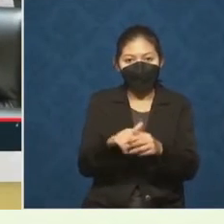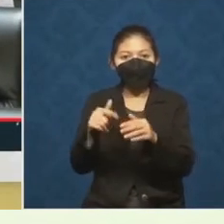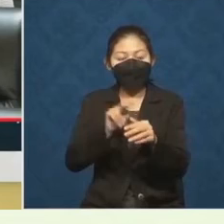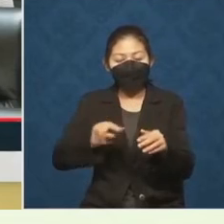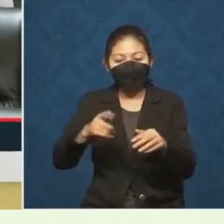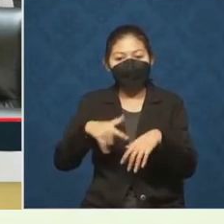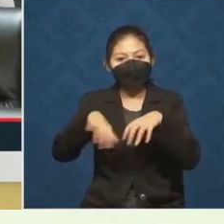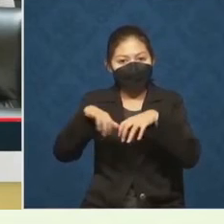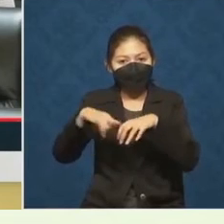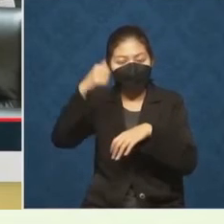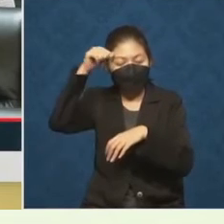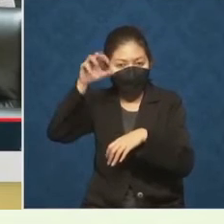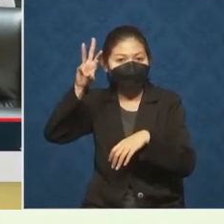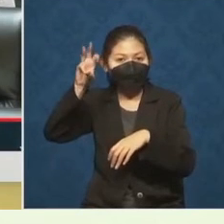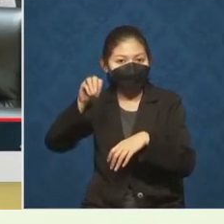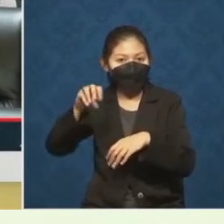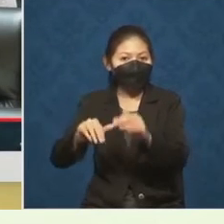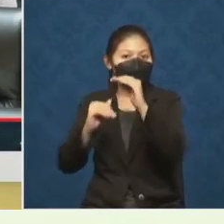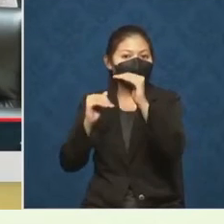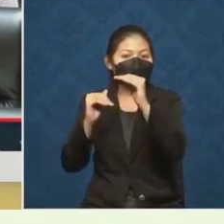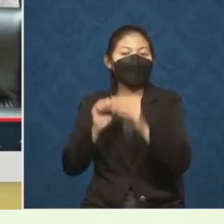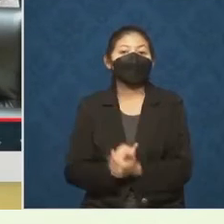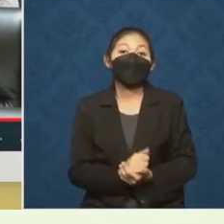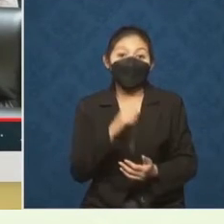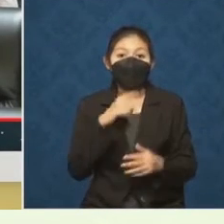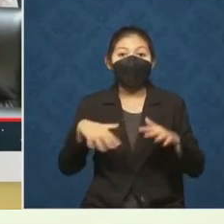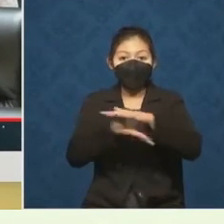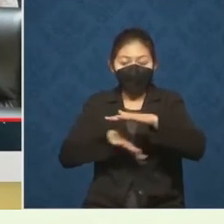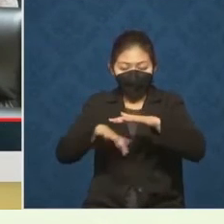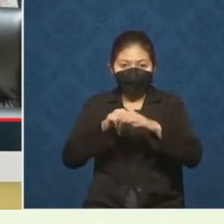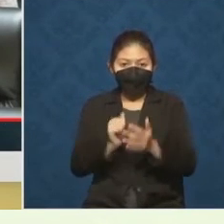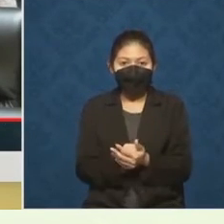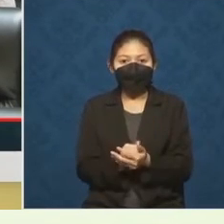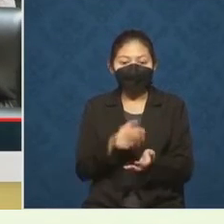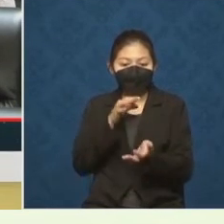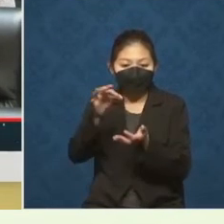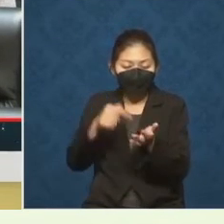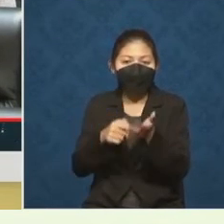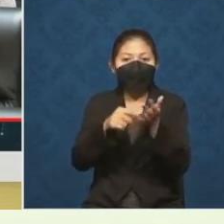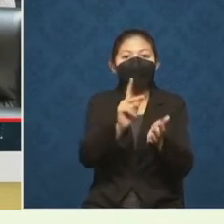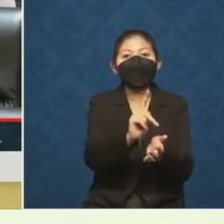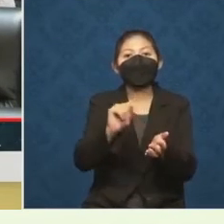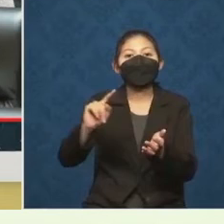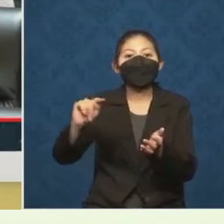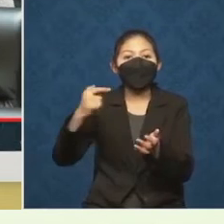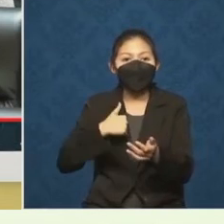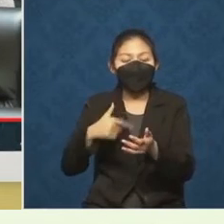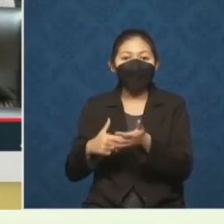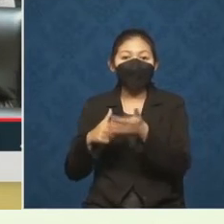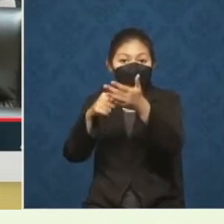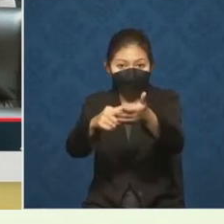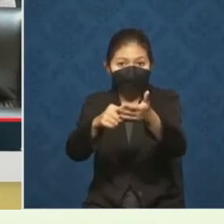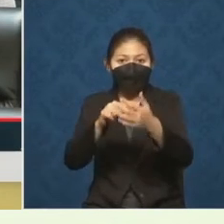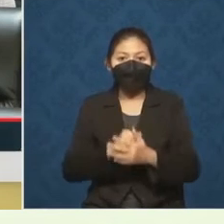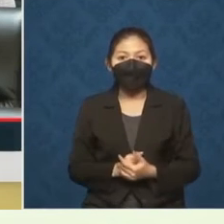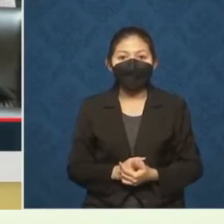ผมก็ในเมื่อมีหลักฐานร้องเรียนต่อกต.ไปทั้งหมดนะครับมากกว่าที่ผมนำเสนอนี่อีกนะฮะท